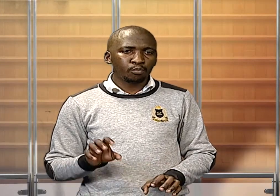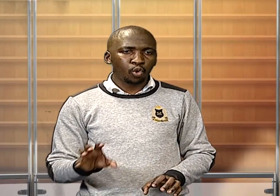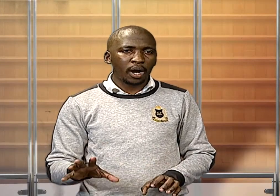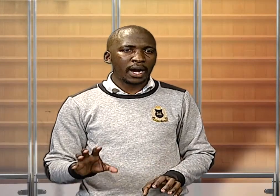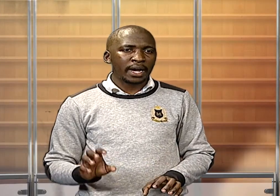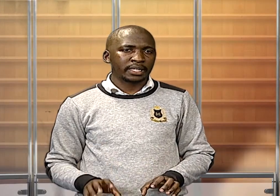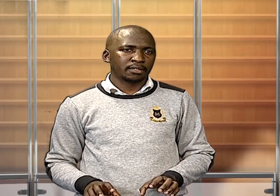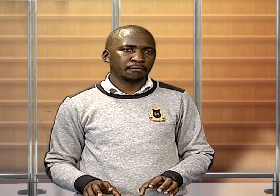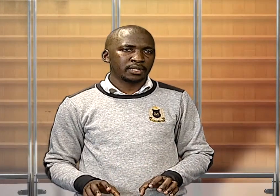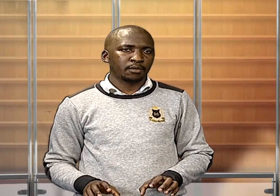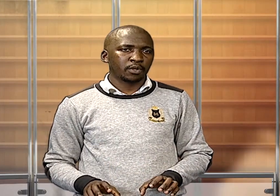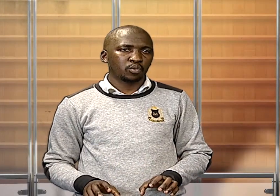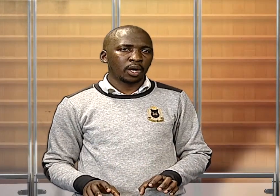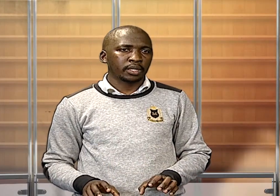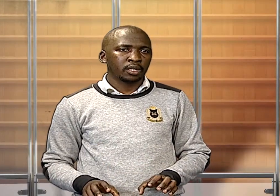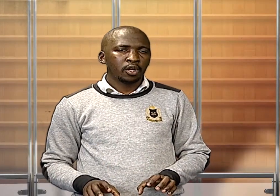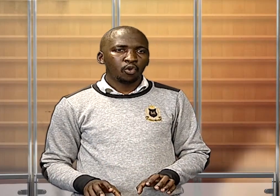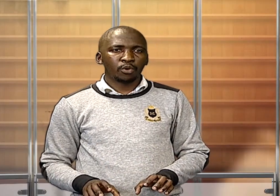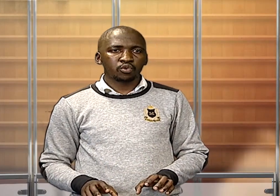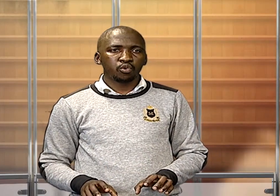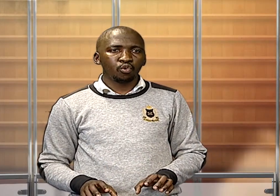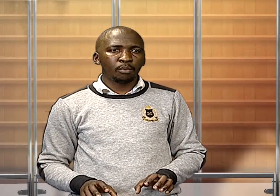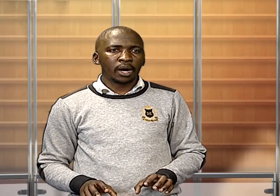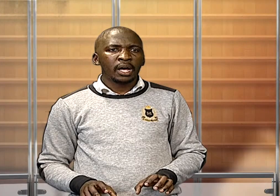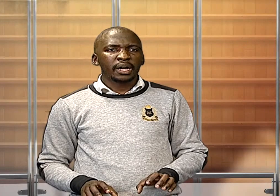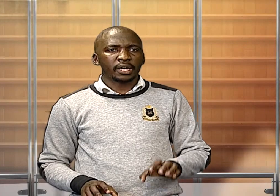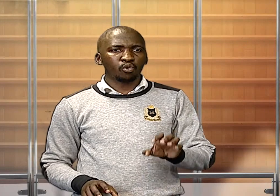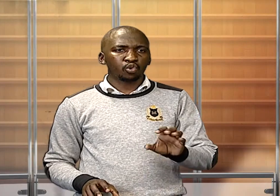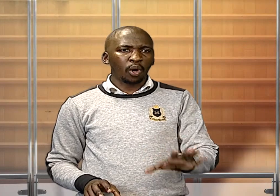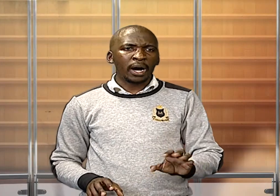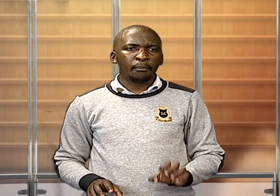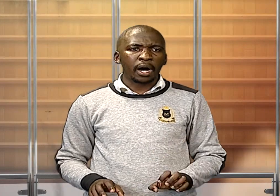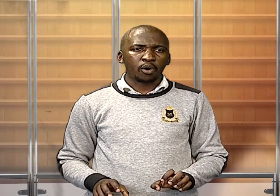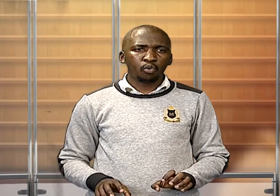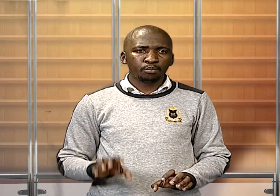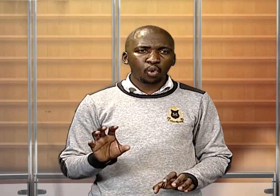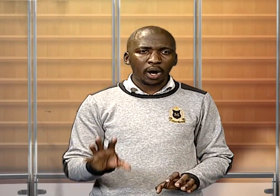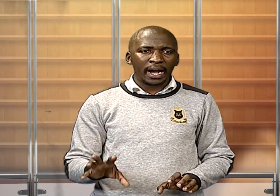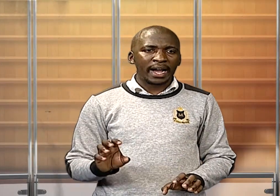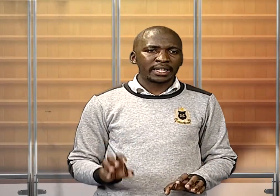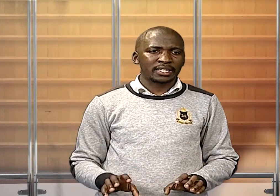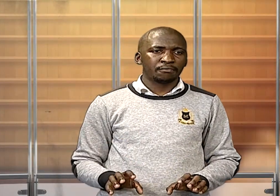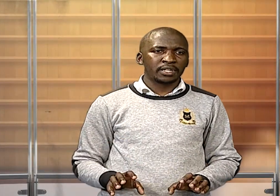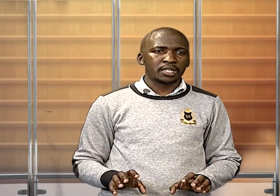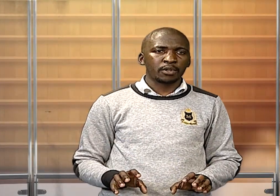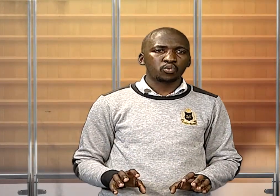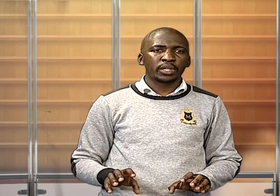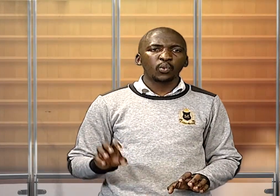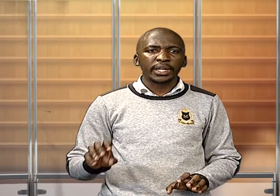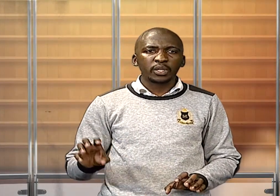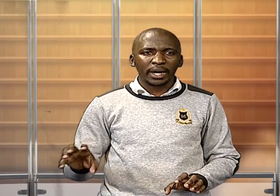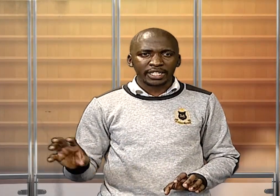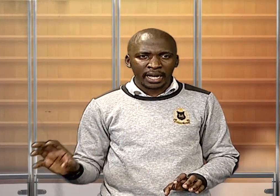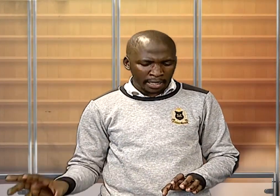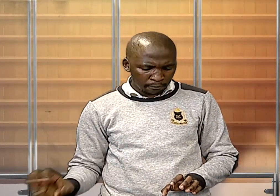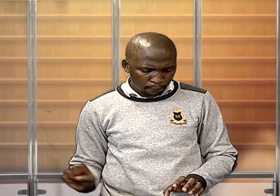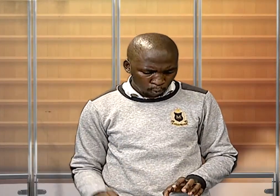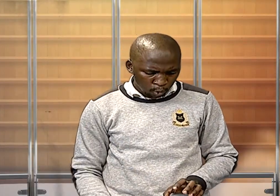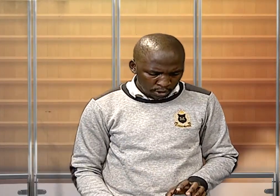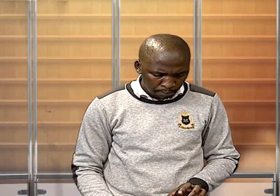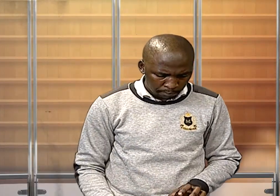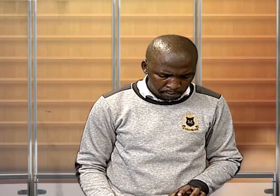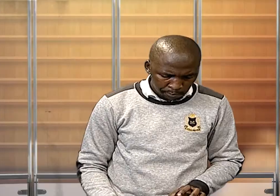nje umcoka ngani esiveni seMaswati uma sikhuluma ngekungcwaba kumcoka ngani esiveni seMaswati kwendiwa